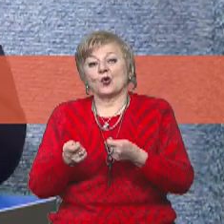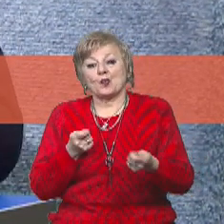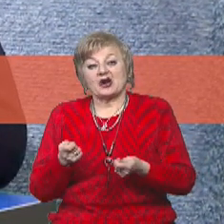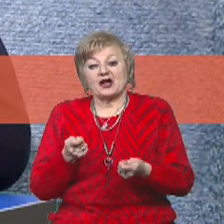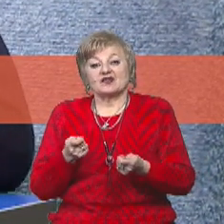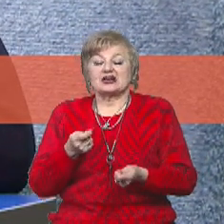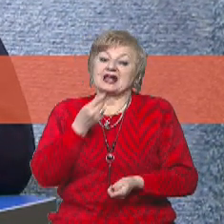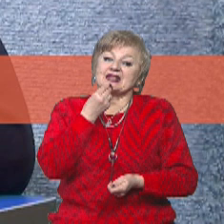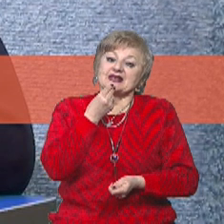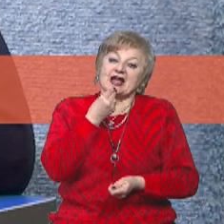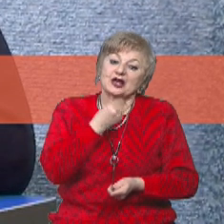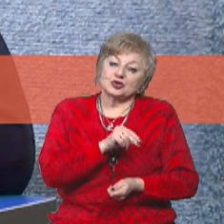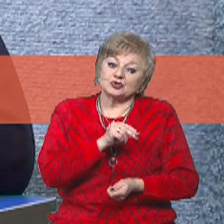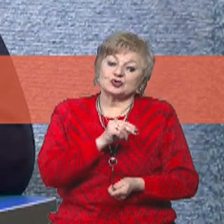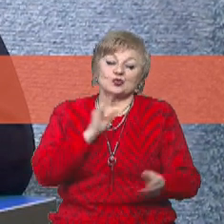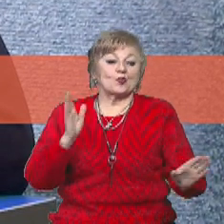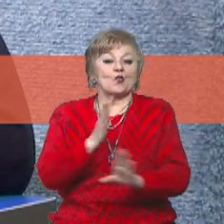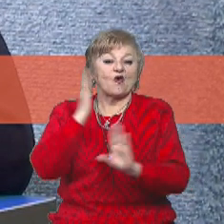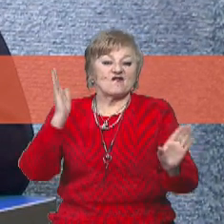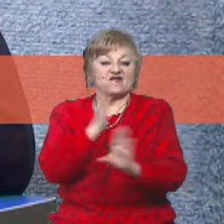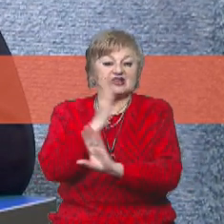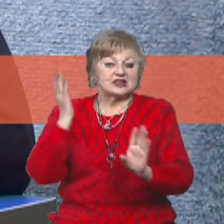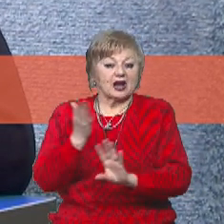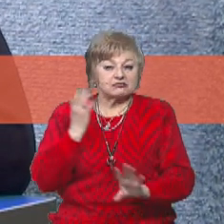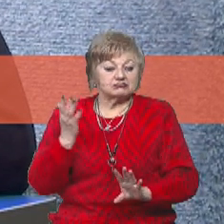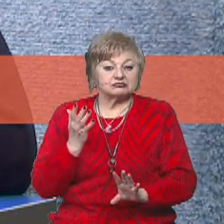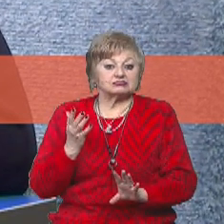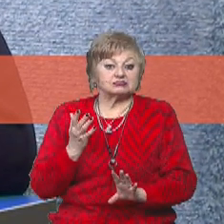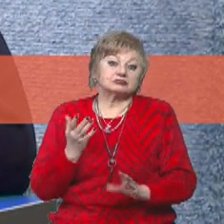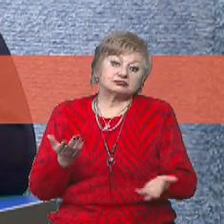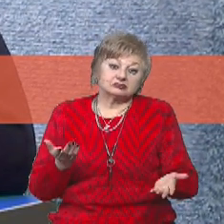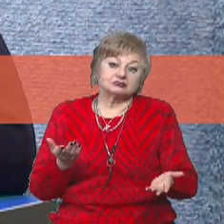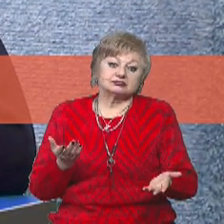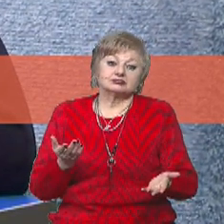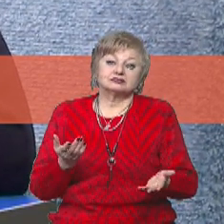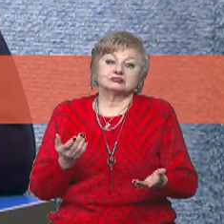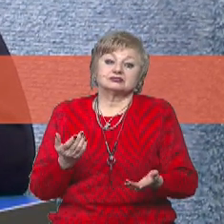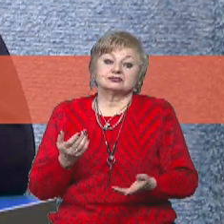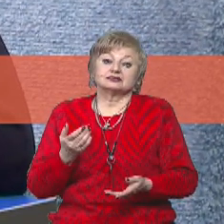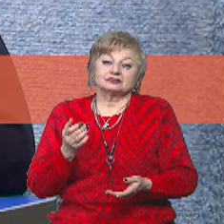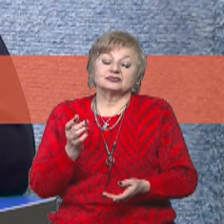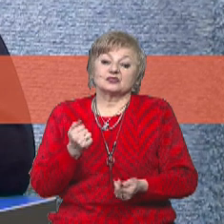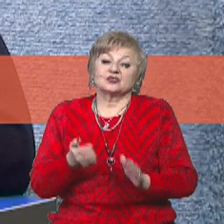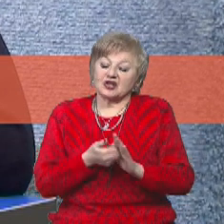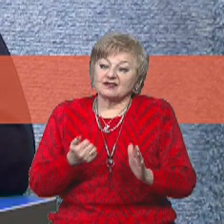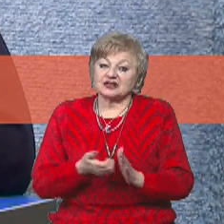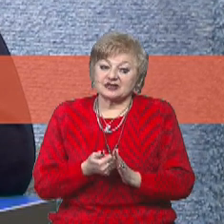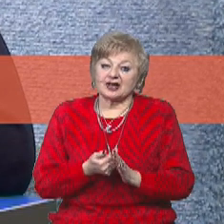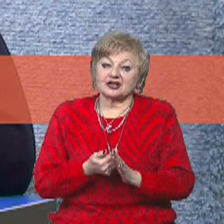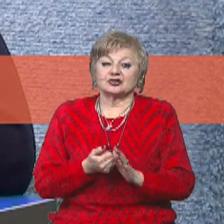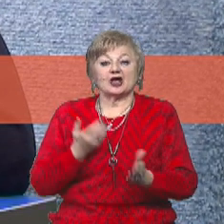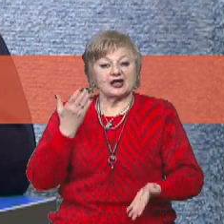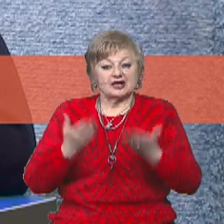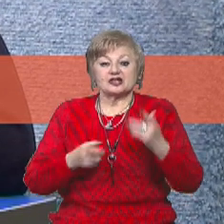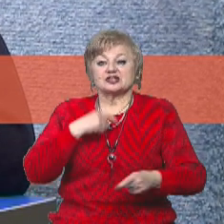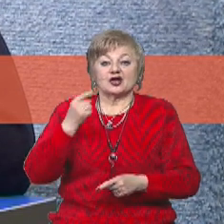управління якістю повітрям, ну, сказати б, роки. Хоча, якщо говорити